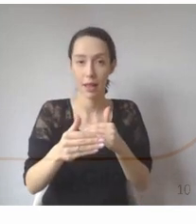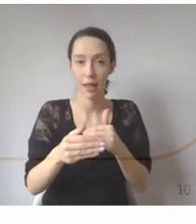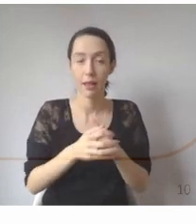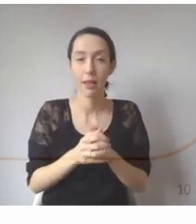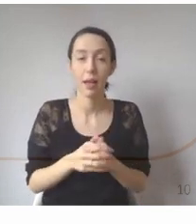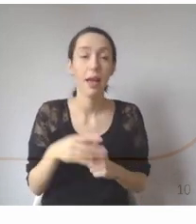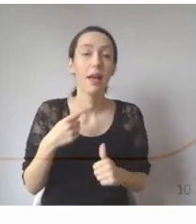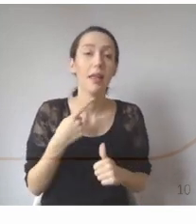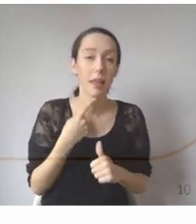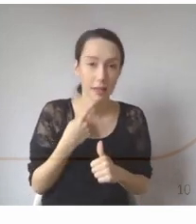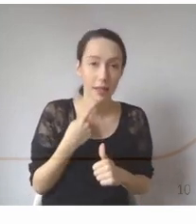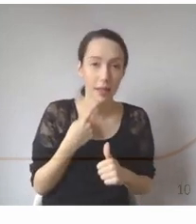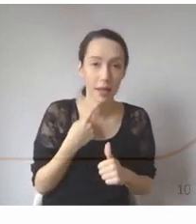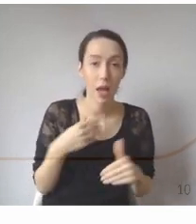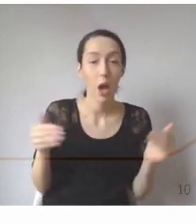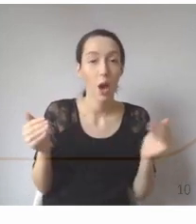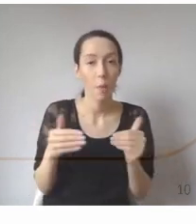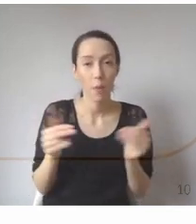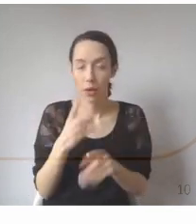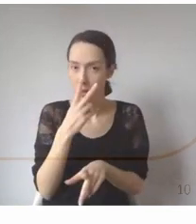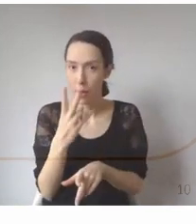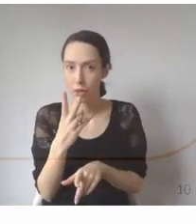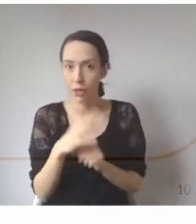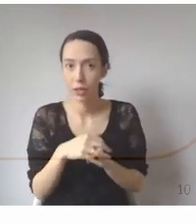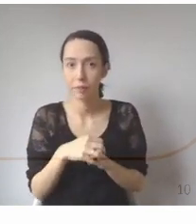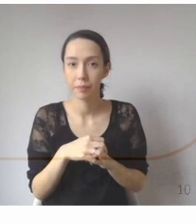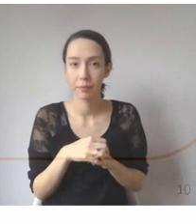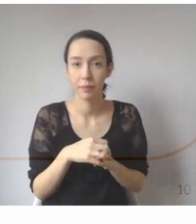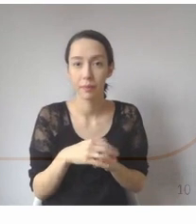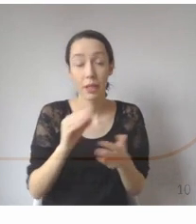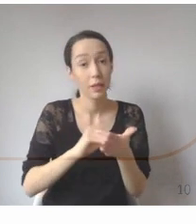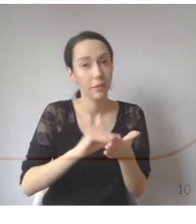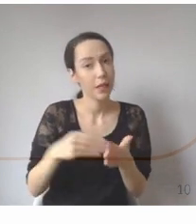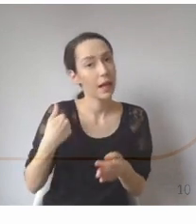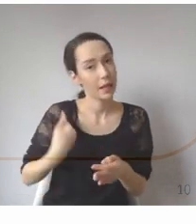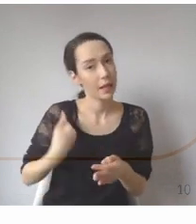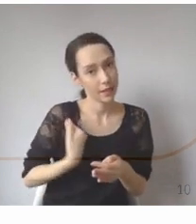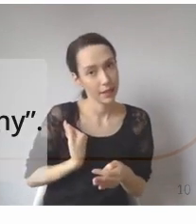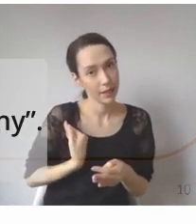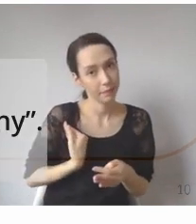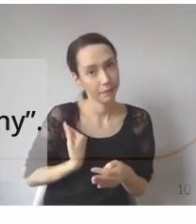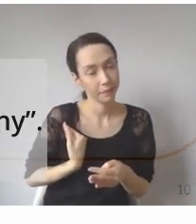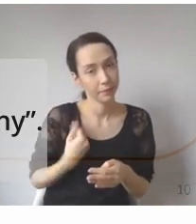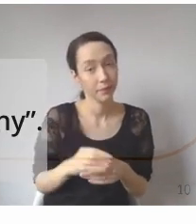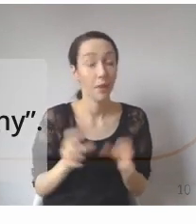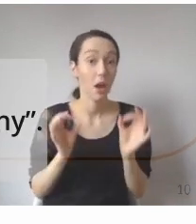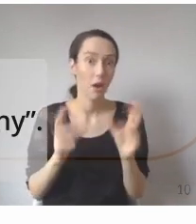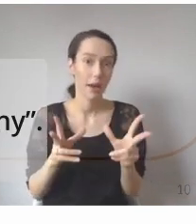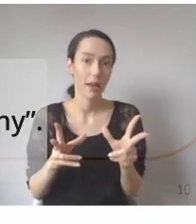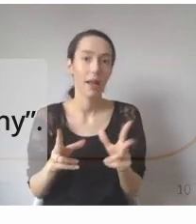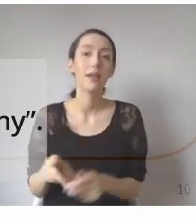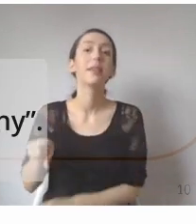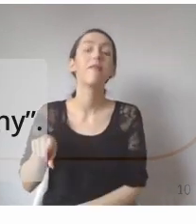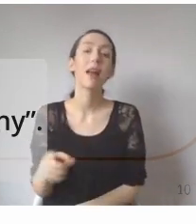języki obce, to mogę sobie tutaj zauważyć, że jest wpisany język angielski, ok, ale do tego jest